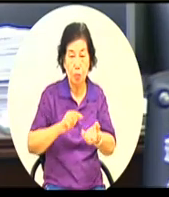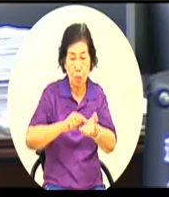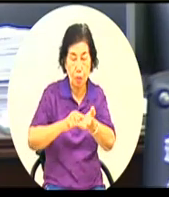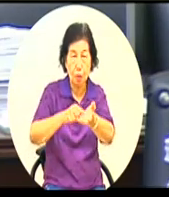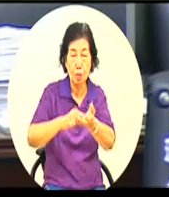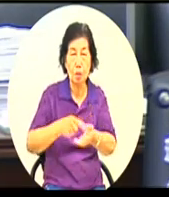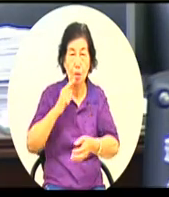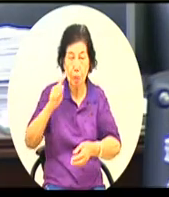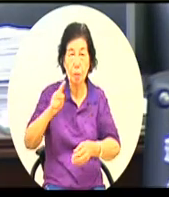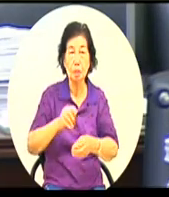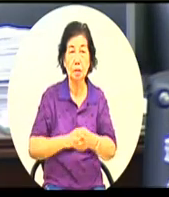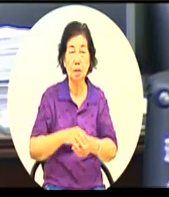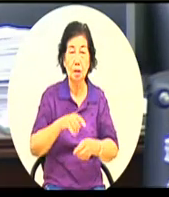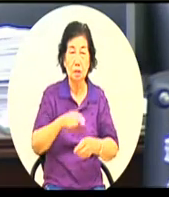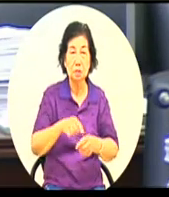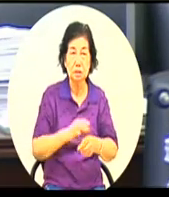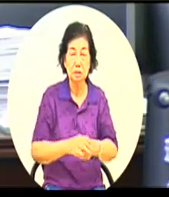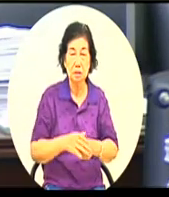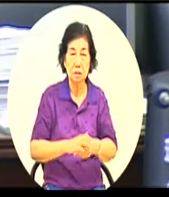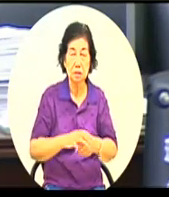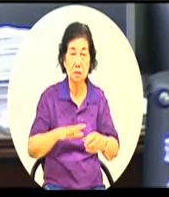烽火连天，